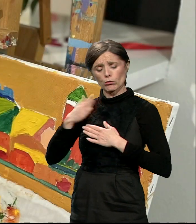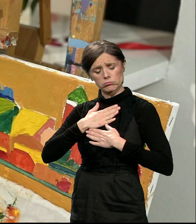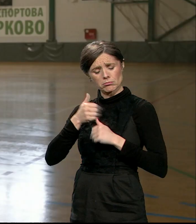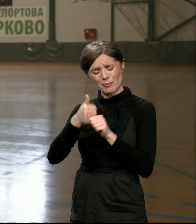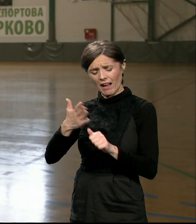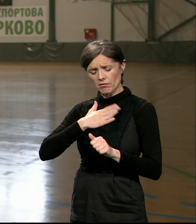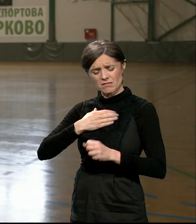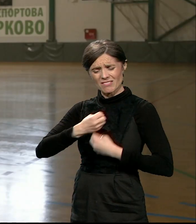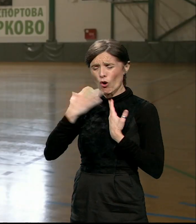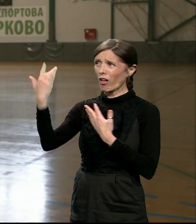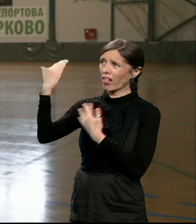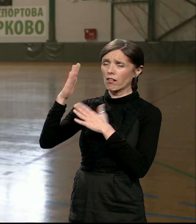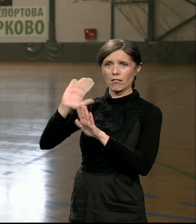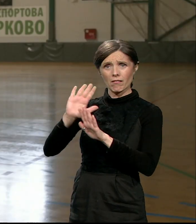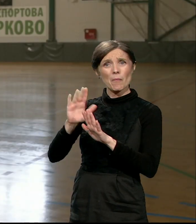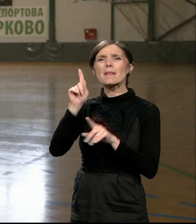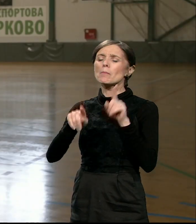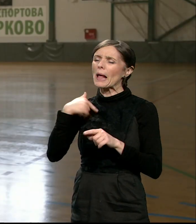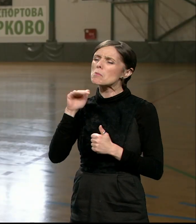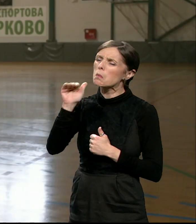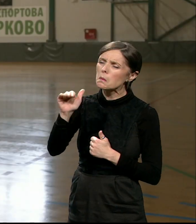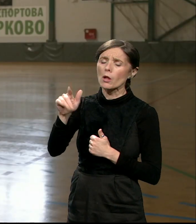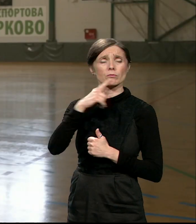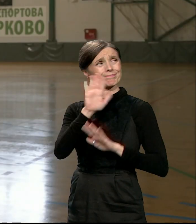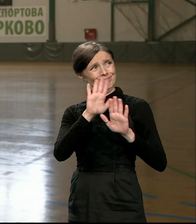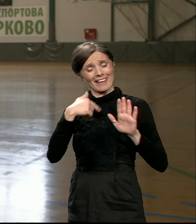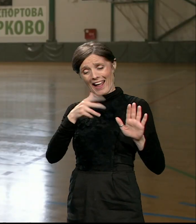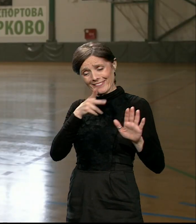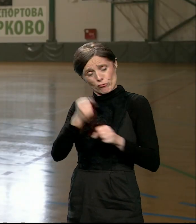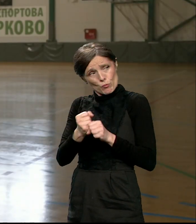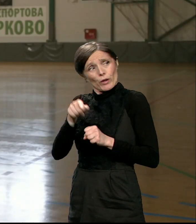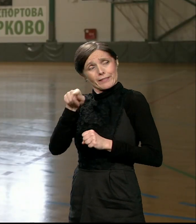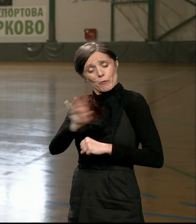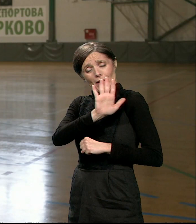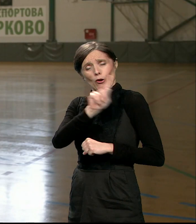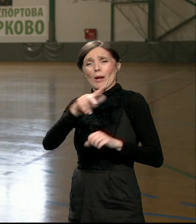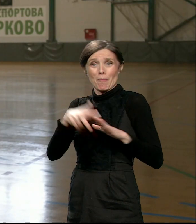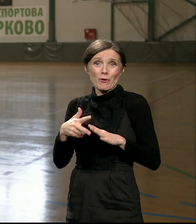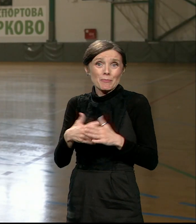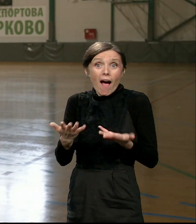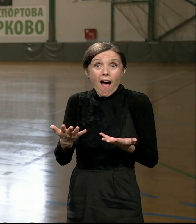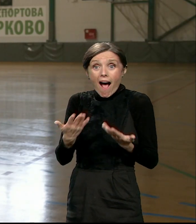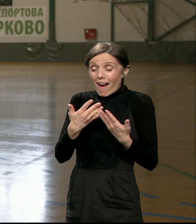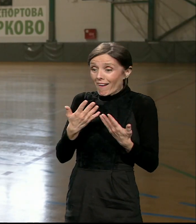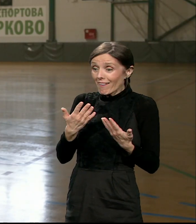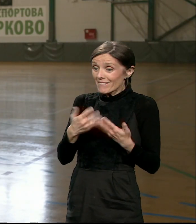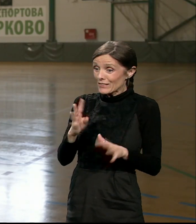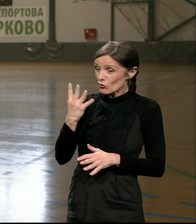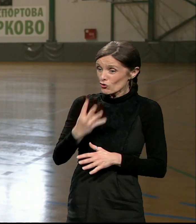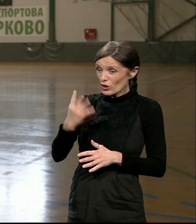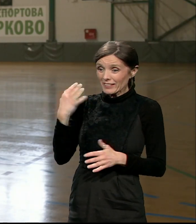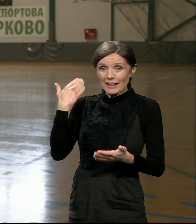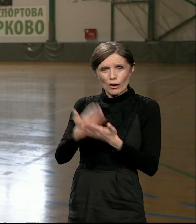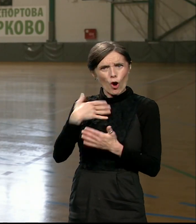sad namerila i molim te kao nemoj da me ometaš. Tako da zaista se vidi, evo već 4 godine, vidi se